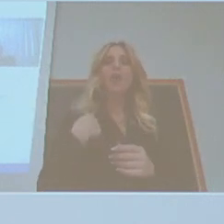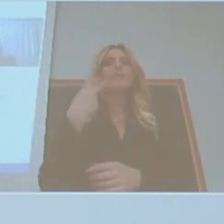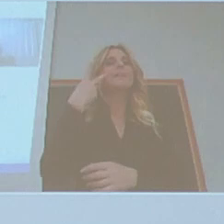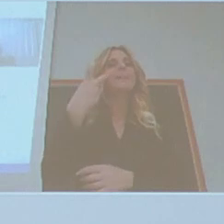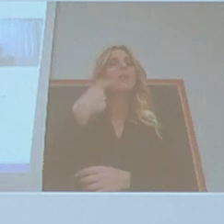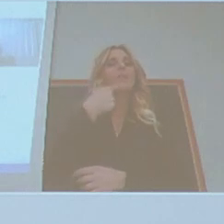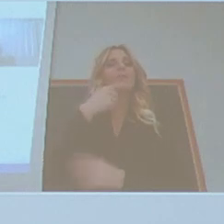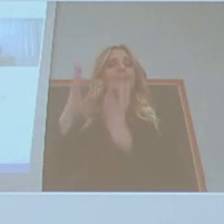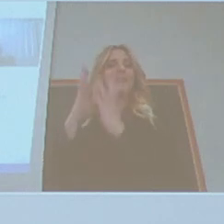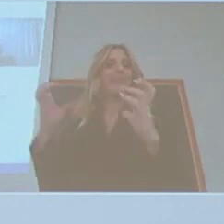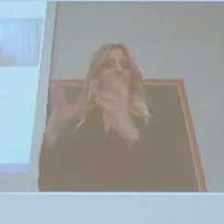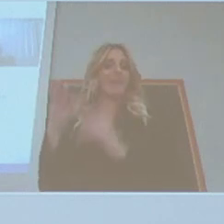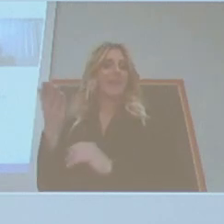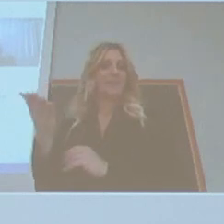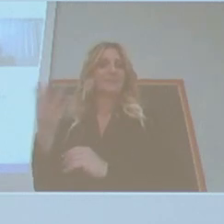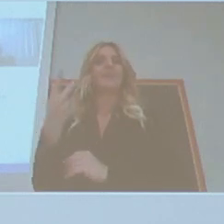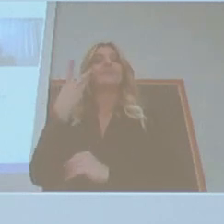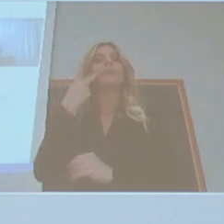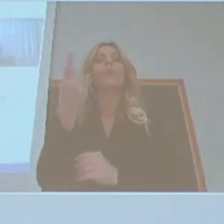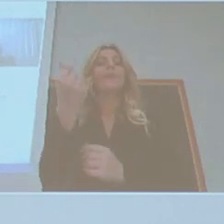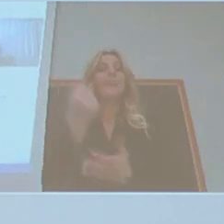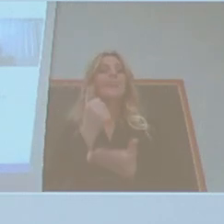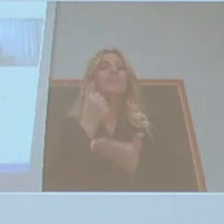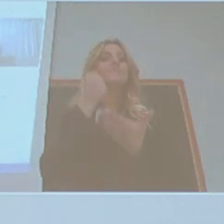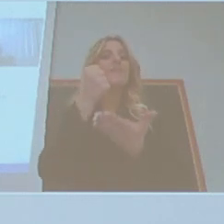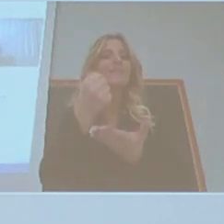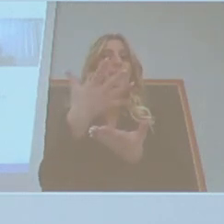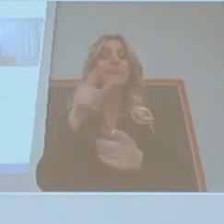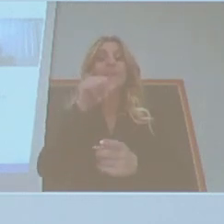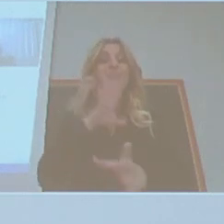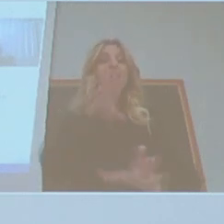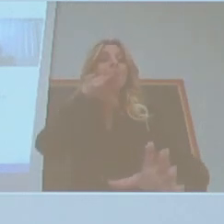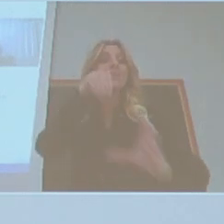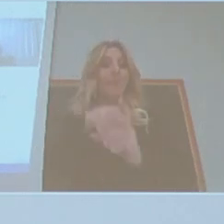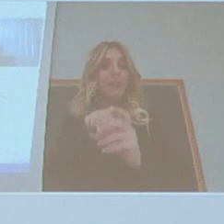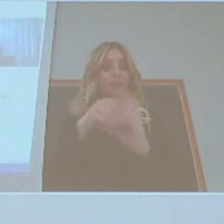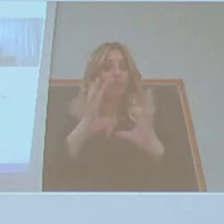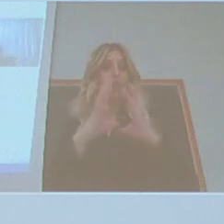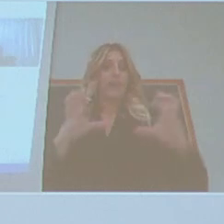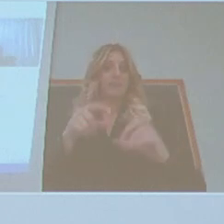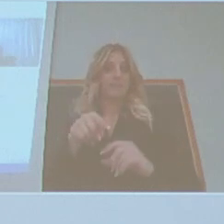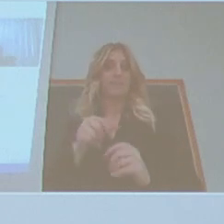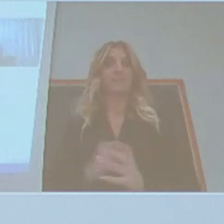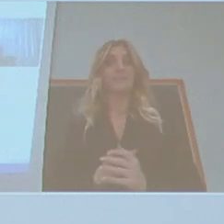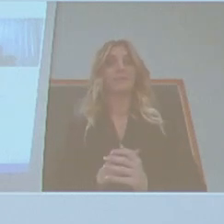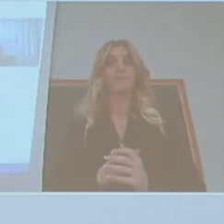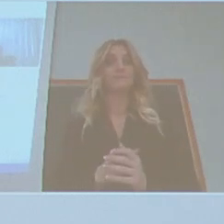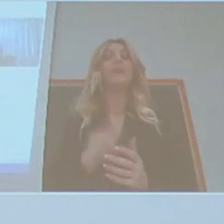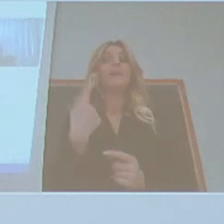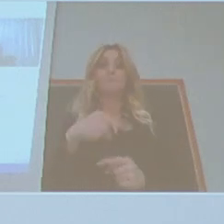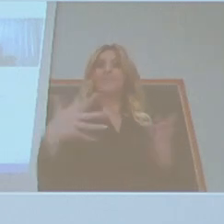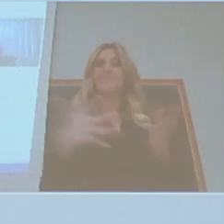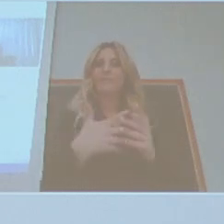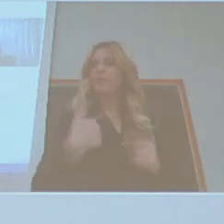imprese nell'introdurre investimenti green nella propria azienda. E tra queste difficoltà si